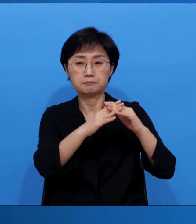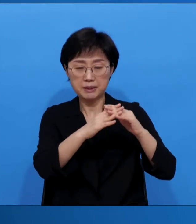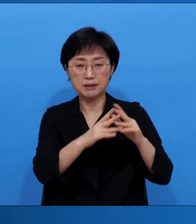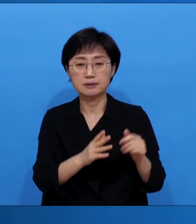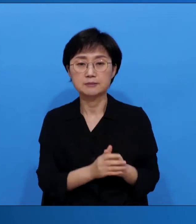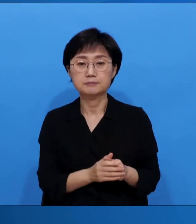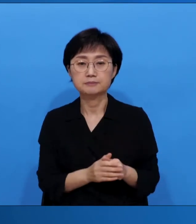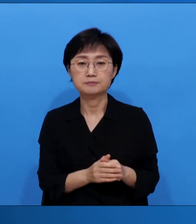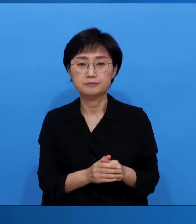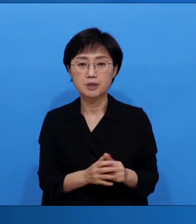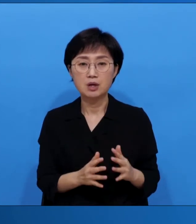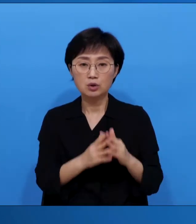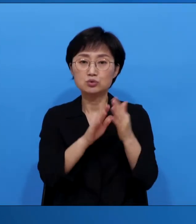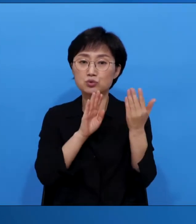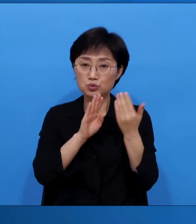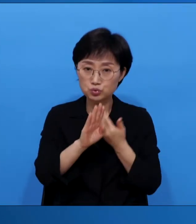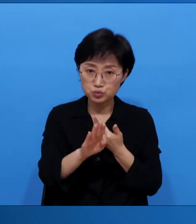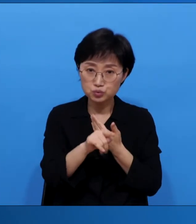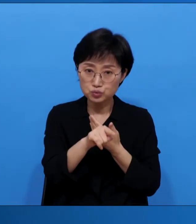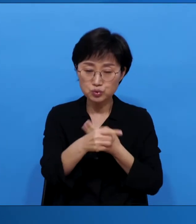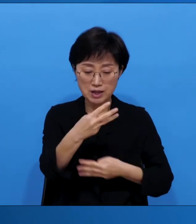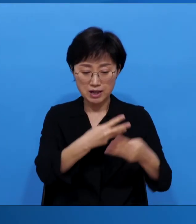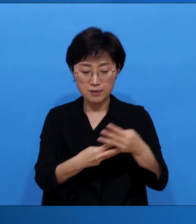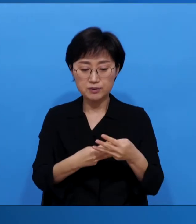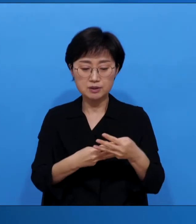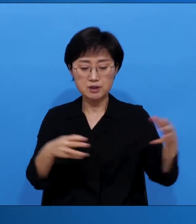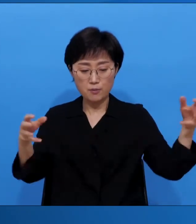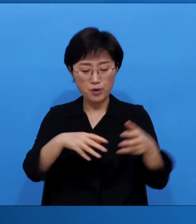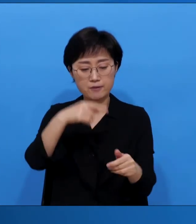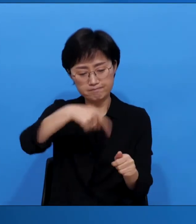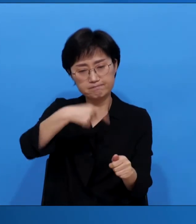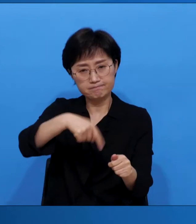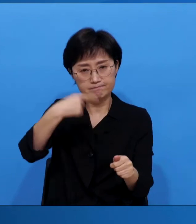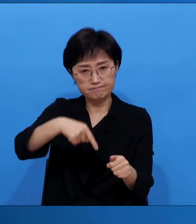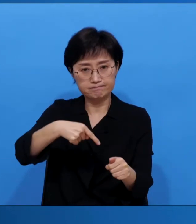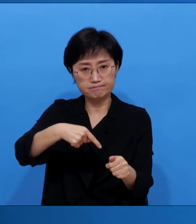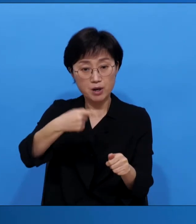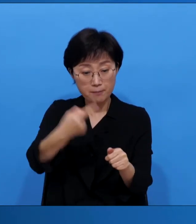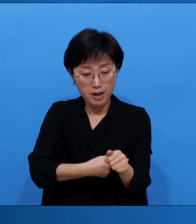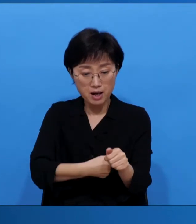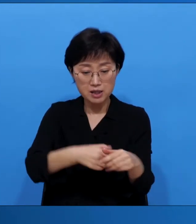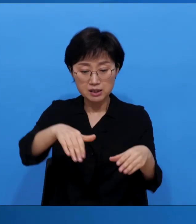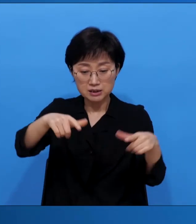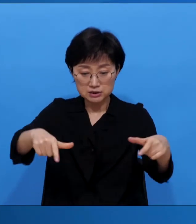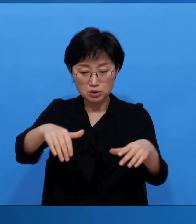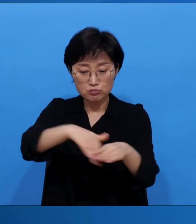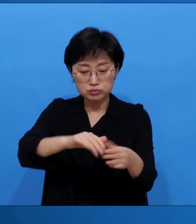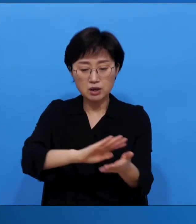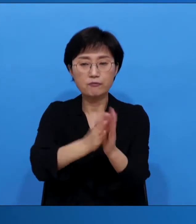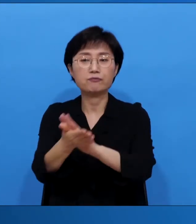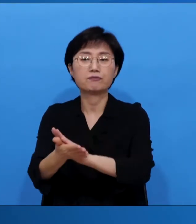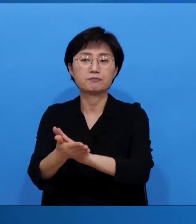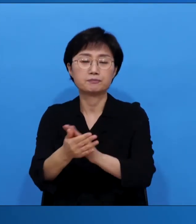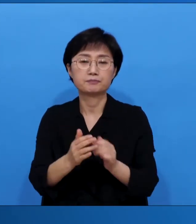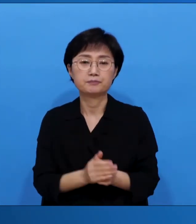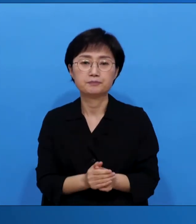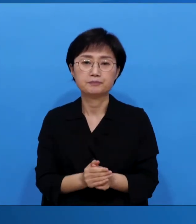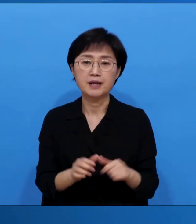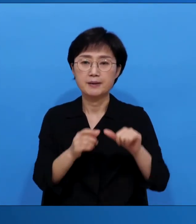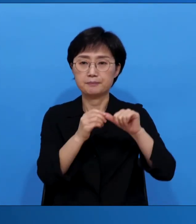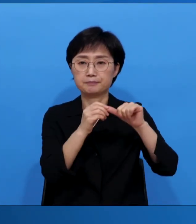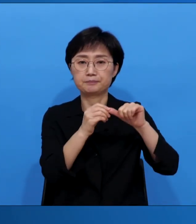건축하였습니다. 건축 이후 아가페 교회의 랩넌트 사역을 통해 지역의 문화가 바뀌어지는 응답을 받았다고 합니다.